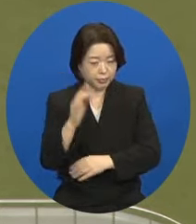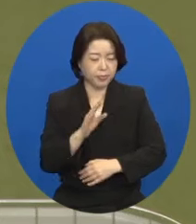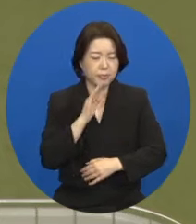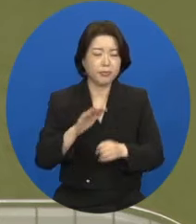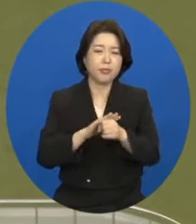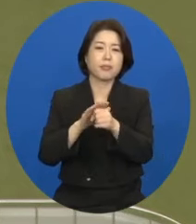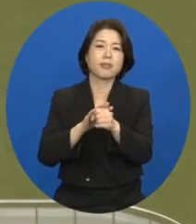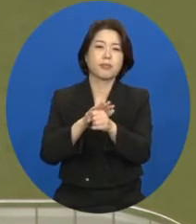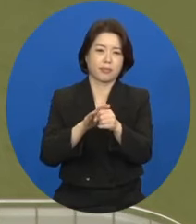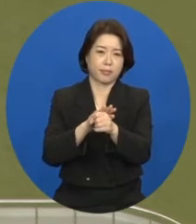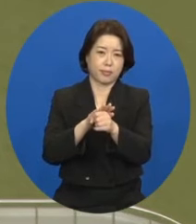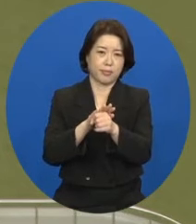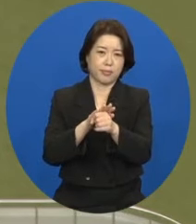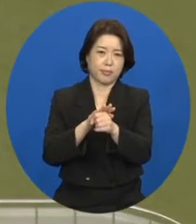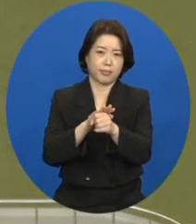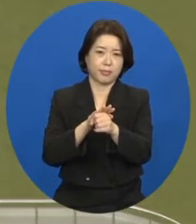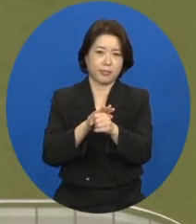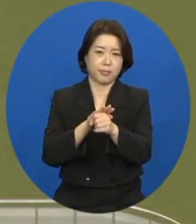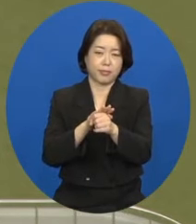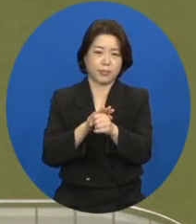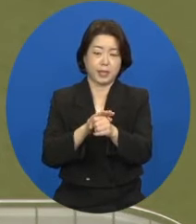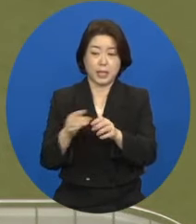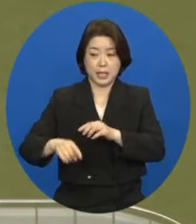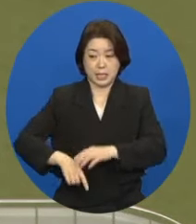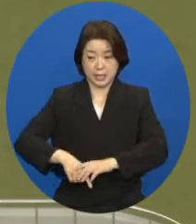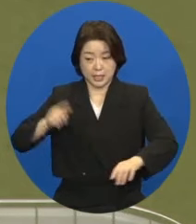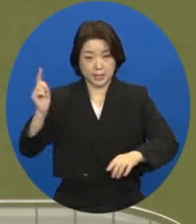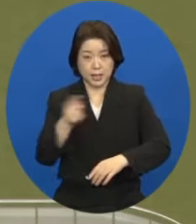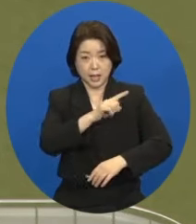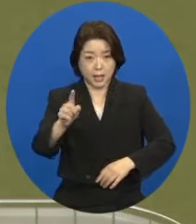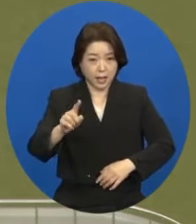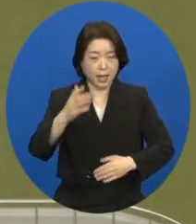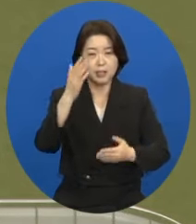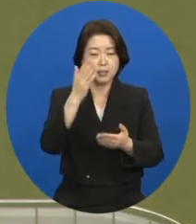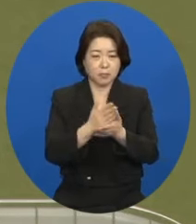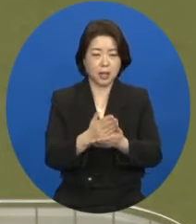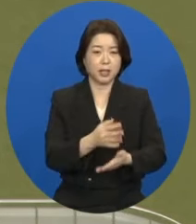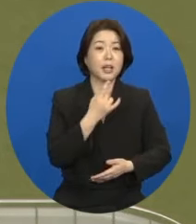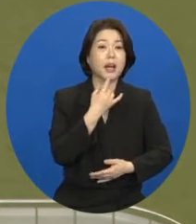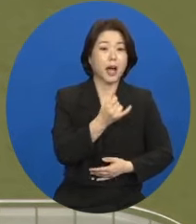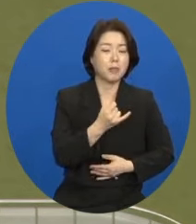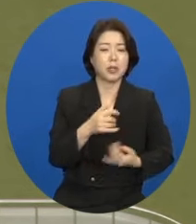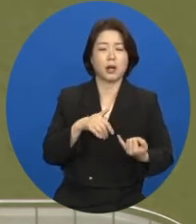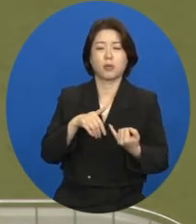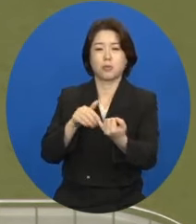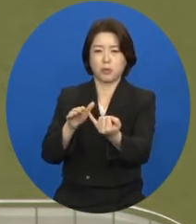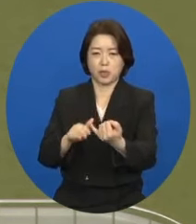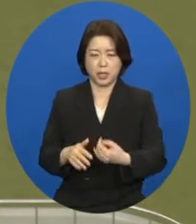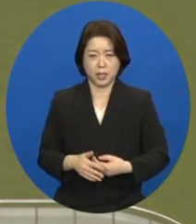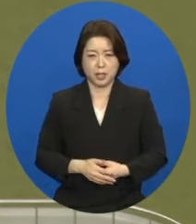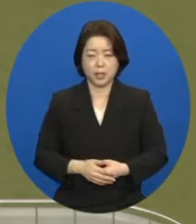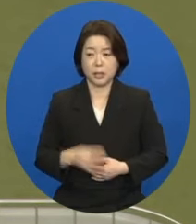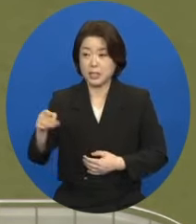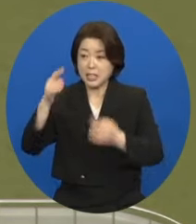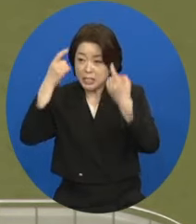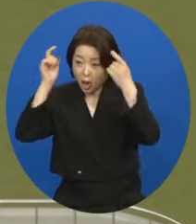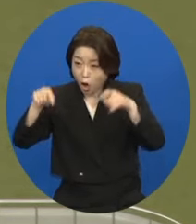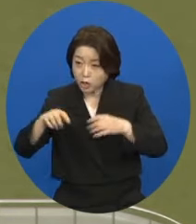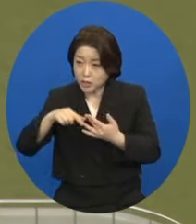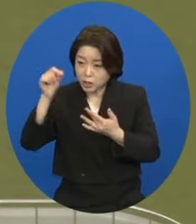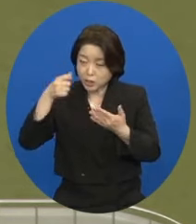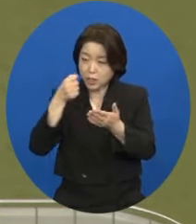사랑하셔서 칼을 휘두르지 않도록 아비가일을 보내주신 거예요. 어리석은 선택과